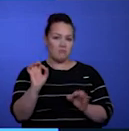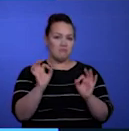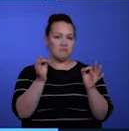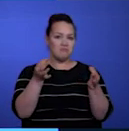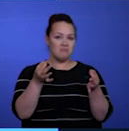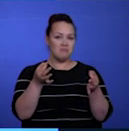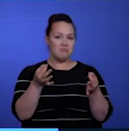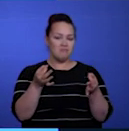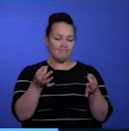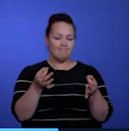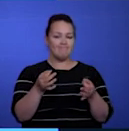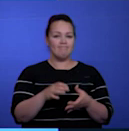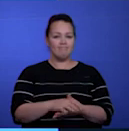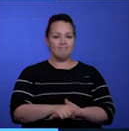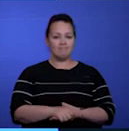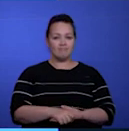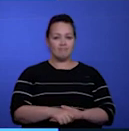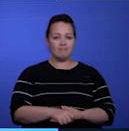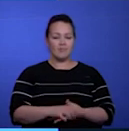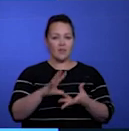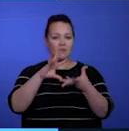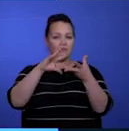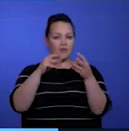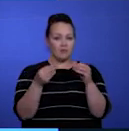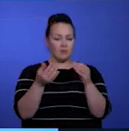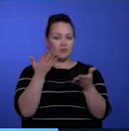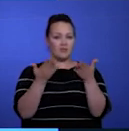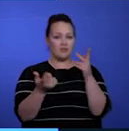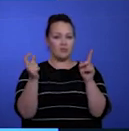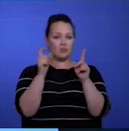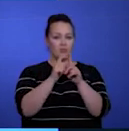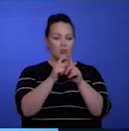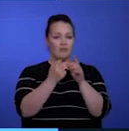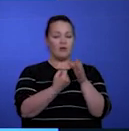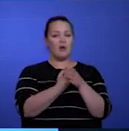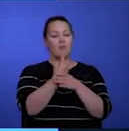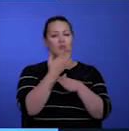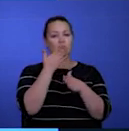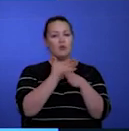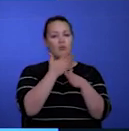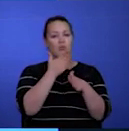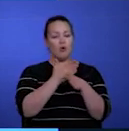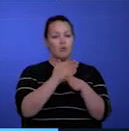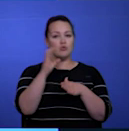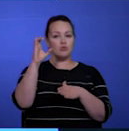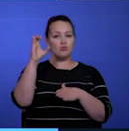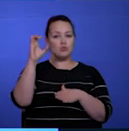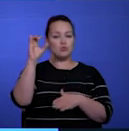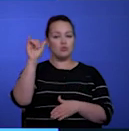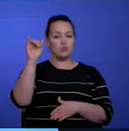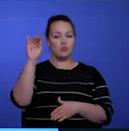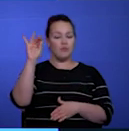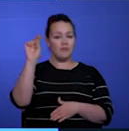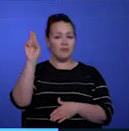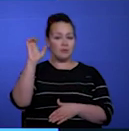тото давайте сделаем вывод если слово образовано при помощи суффикса то такой